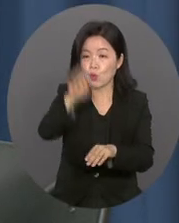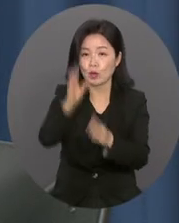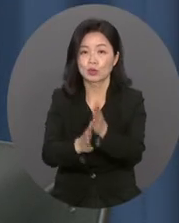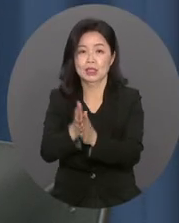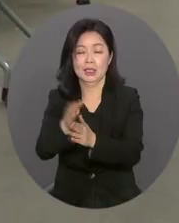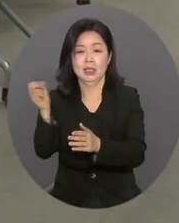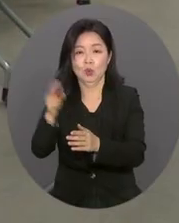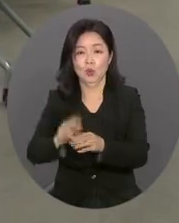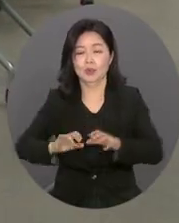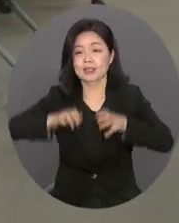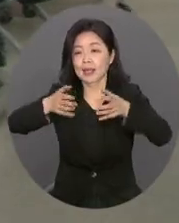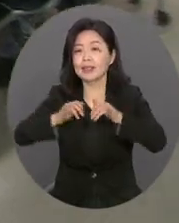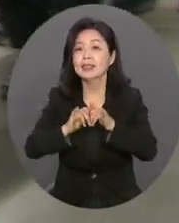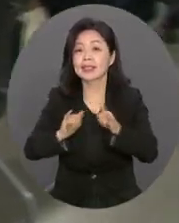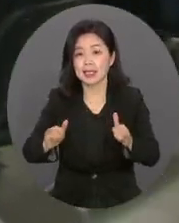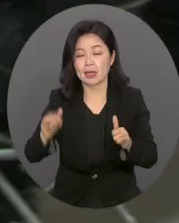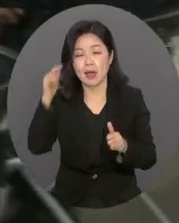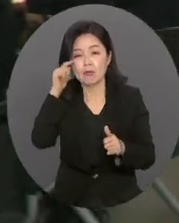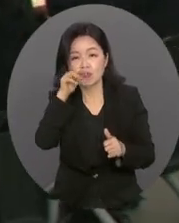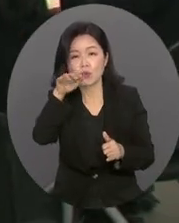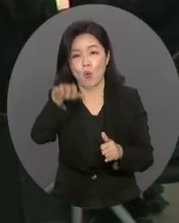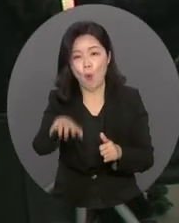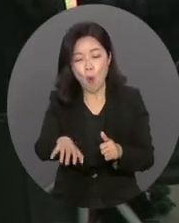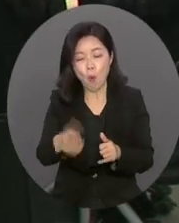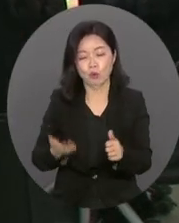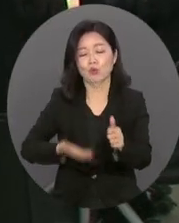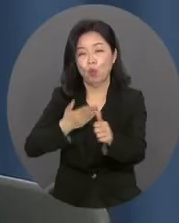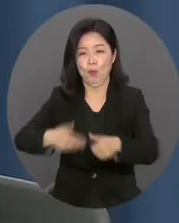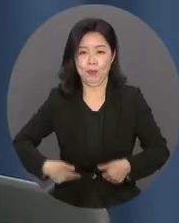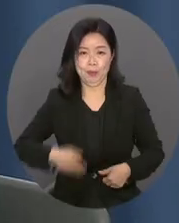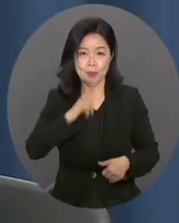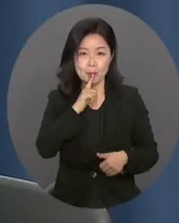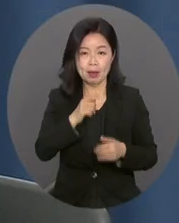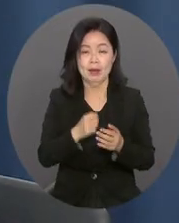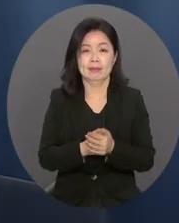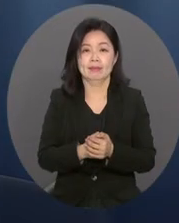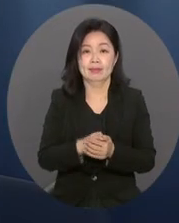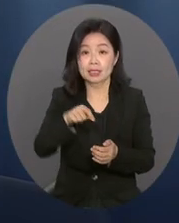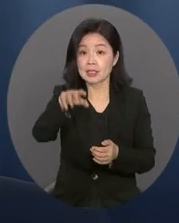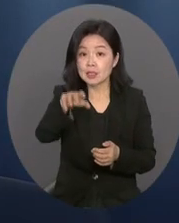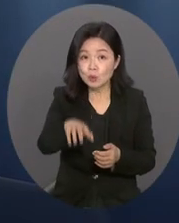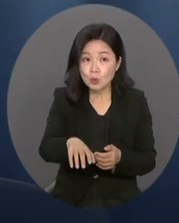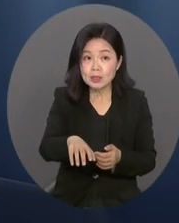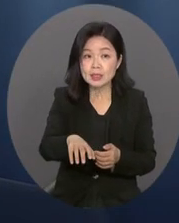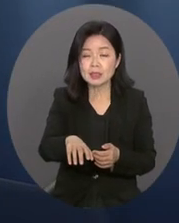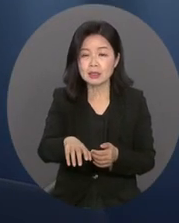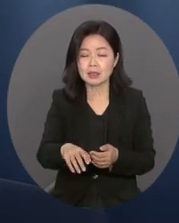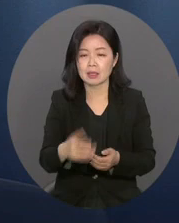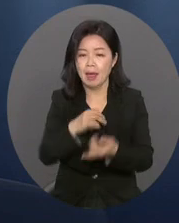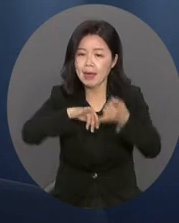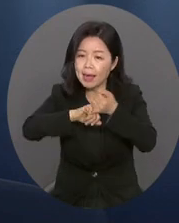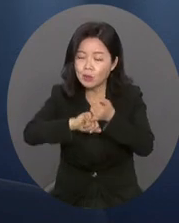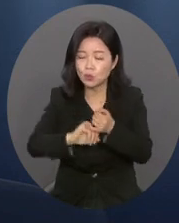시민뿐만 아니라 전 세계인들에게 추모의 공간을 제공해줘야 한다는 겁니다. 광주 상무관은 이행각서보다 추모비가